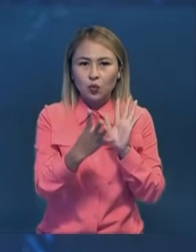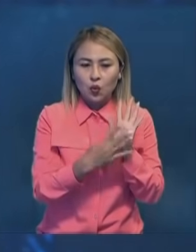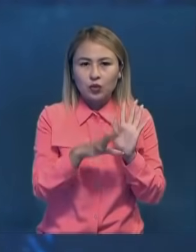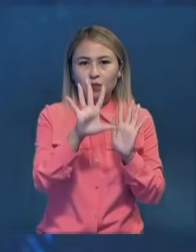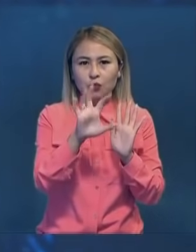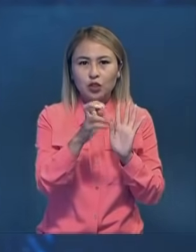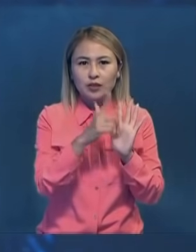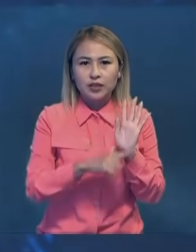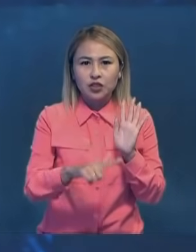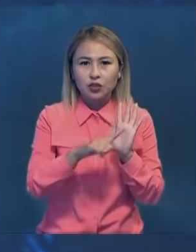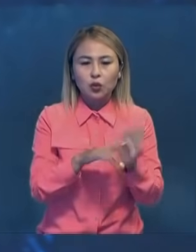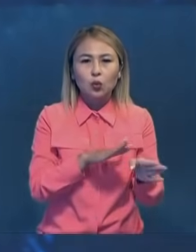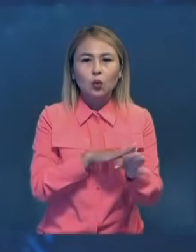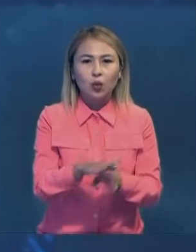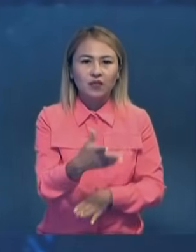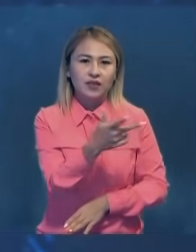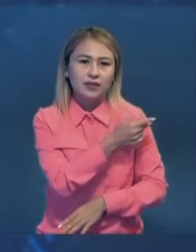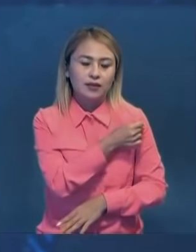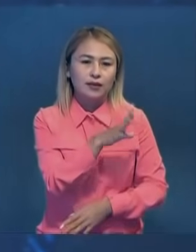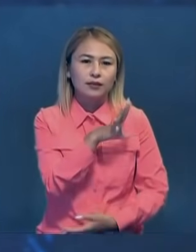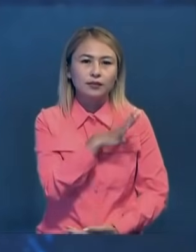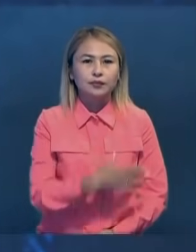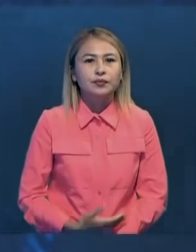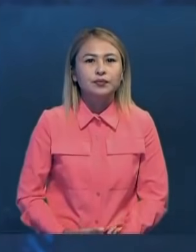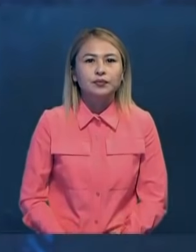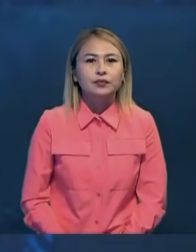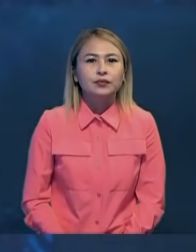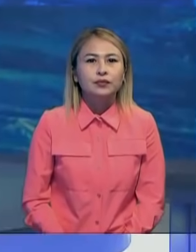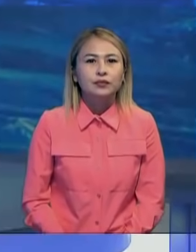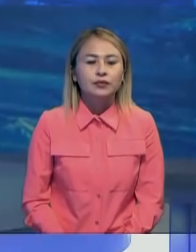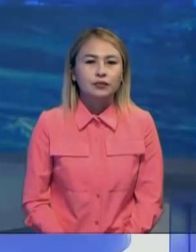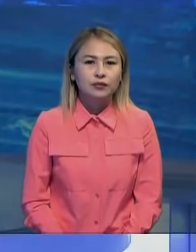миллион 819 мың 587-сі толық вакциналанған.